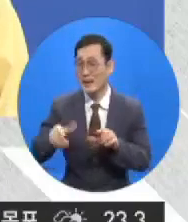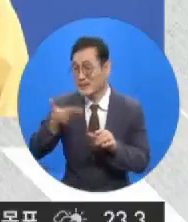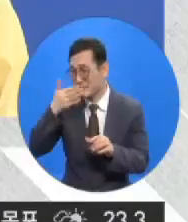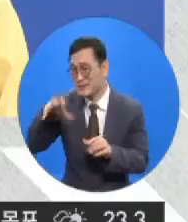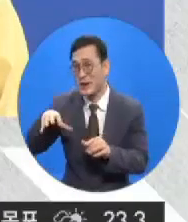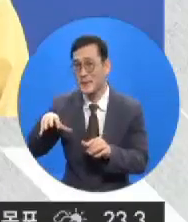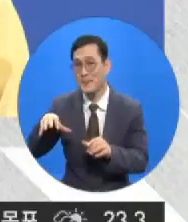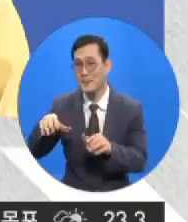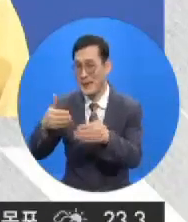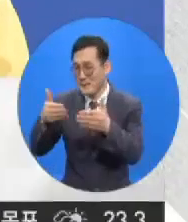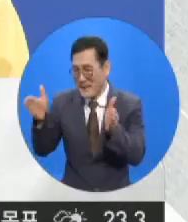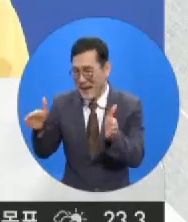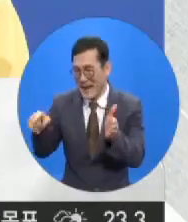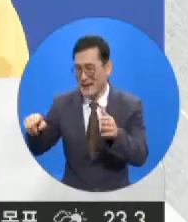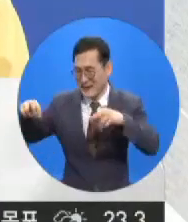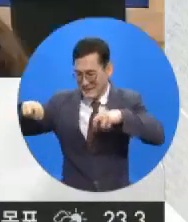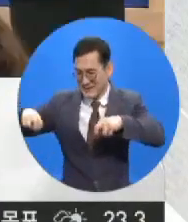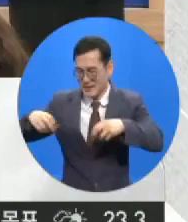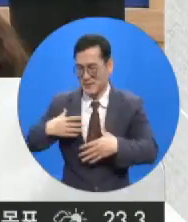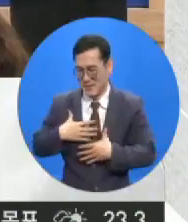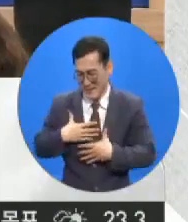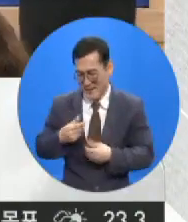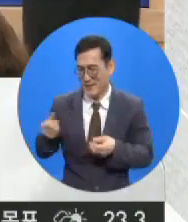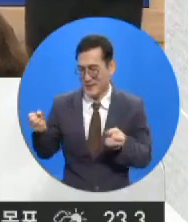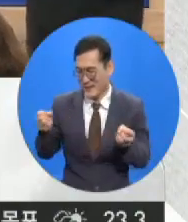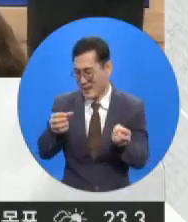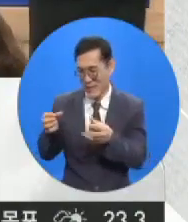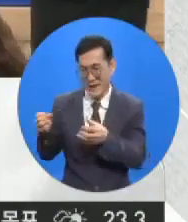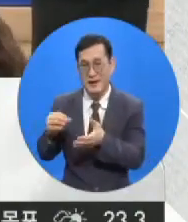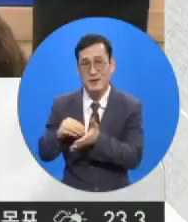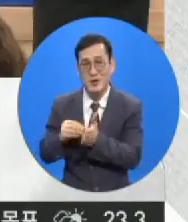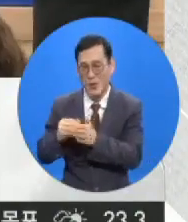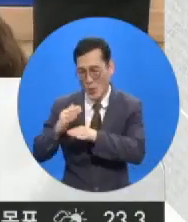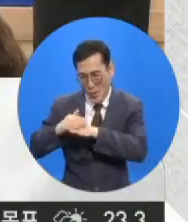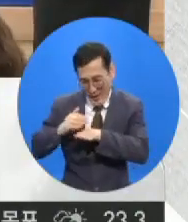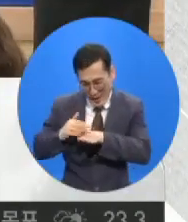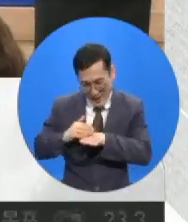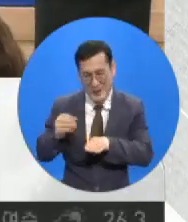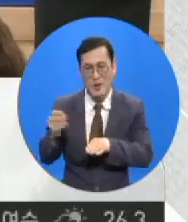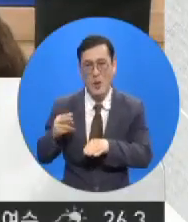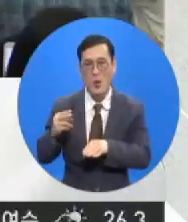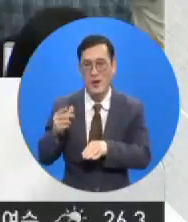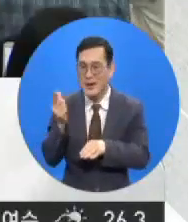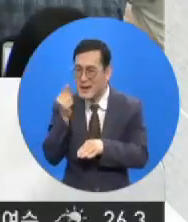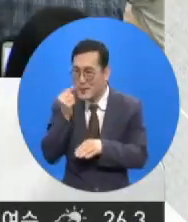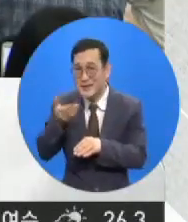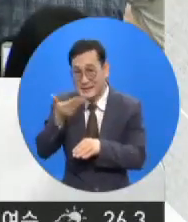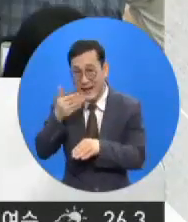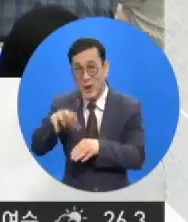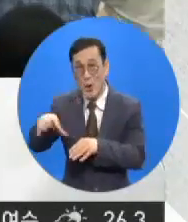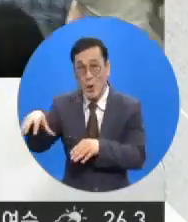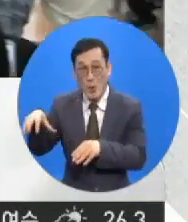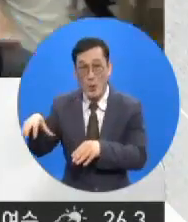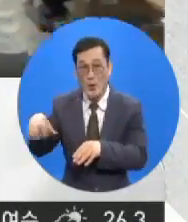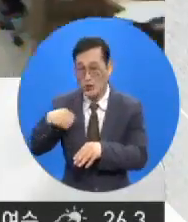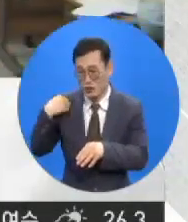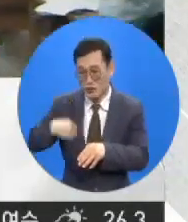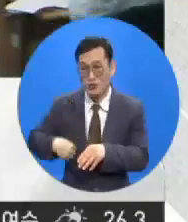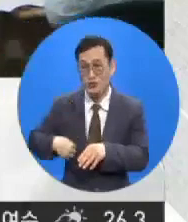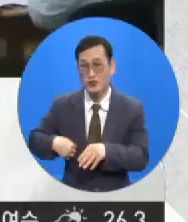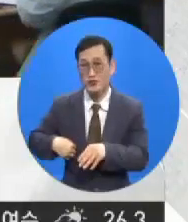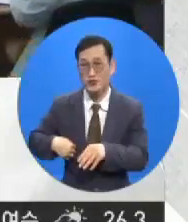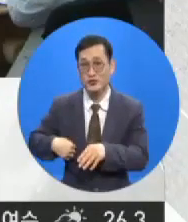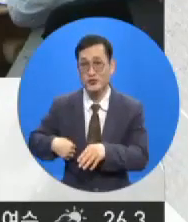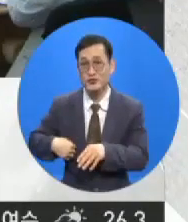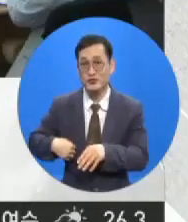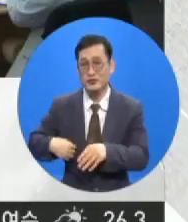얘기할 수 있는 몇 군데가 그런 데가 있지 않습니까? 주로 뭐 이 횟집이나 일식집 이런 데 생각해 보시면 그럴 거고요. 중국집도 뭐 약간 고급스러운